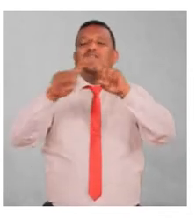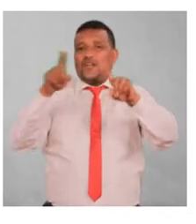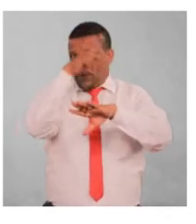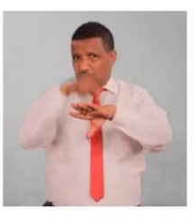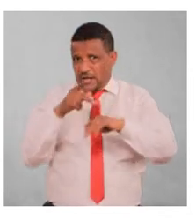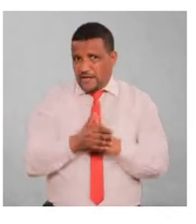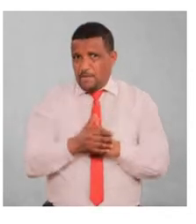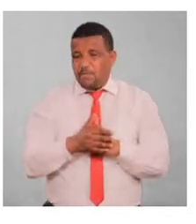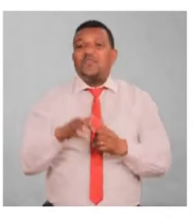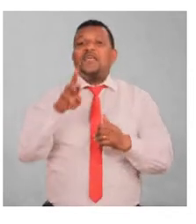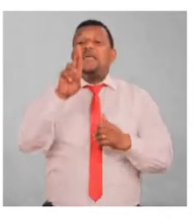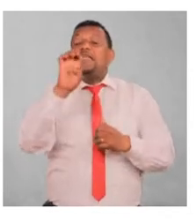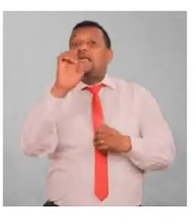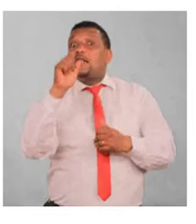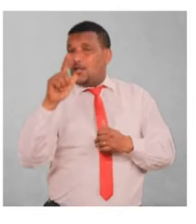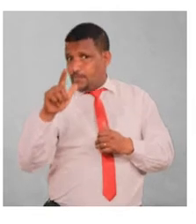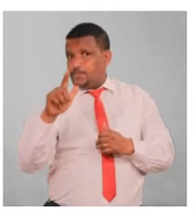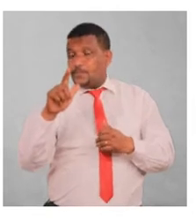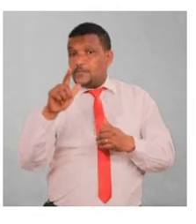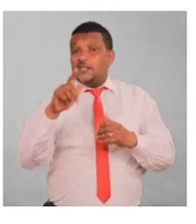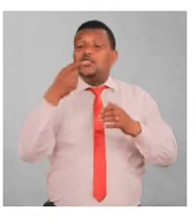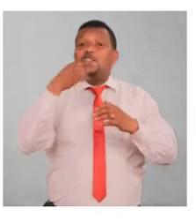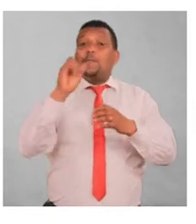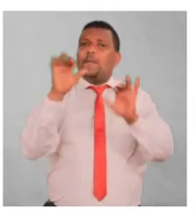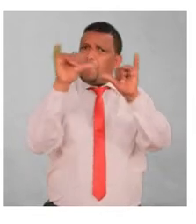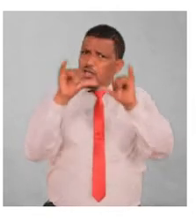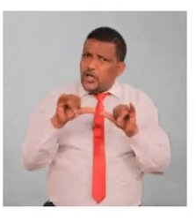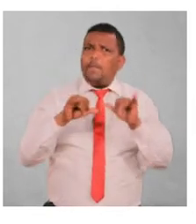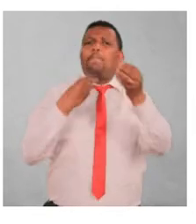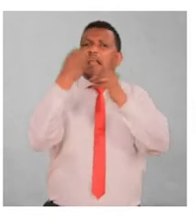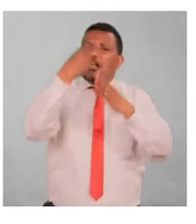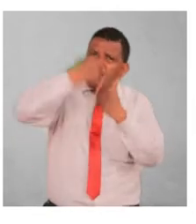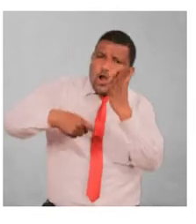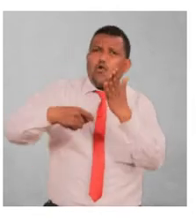the Channel and